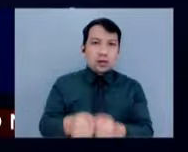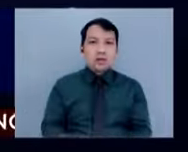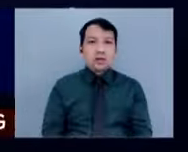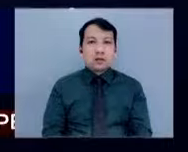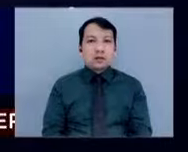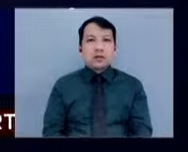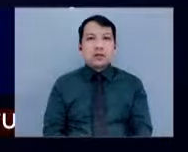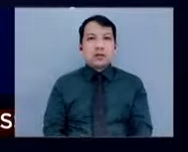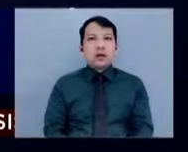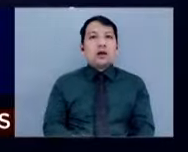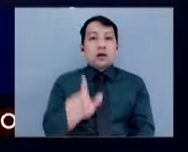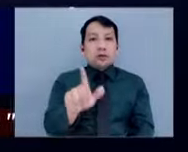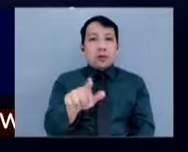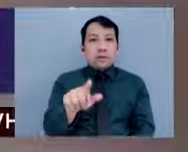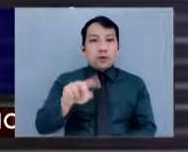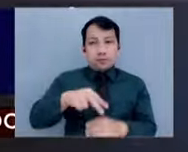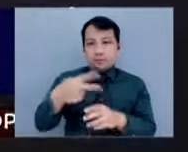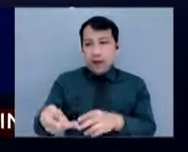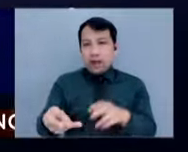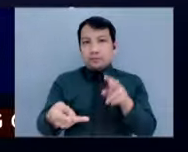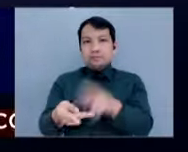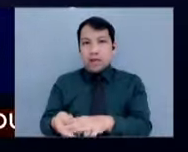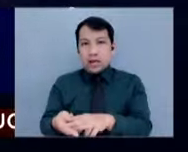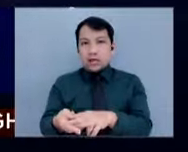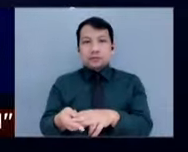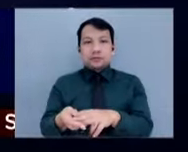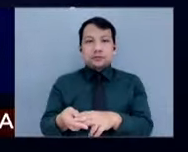Hanggang sa matumba na sila sa kalsada.